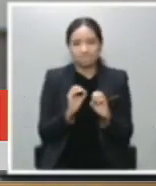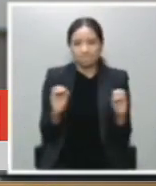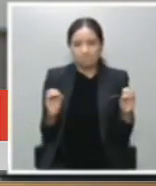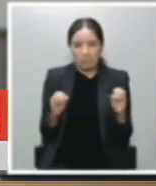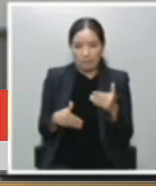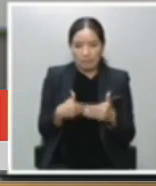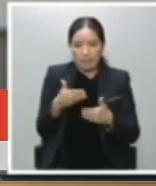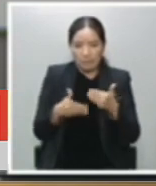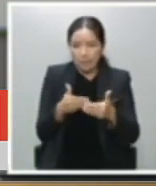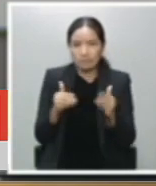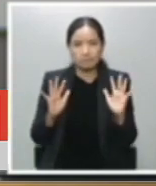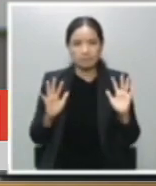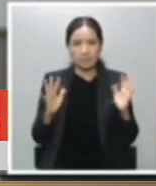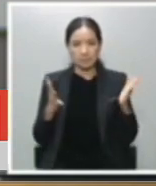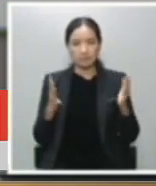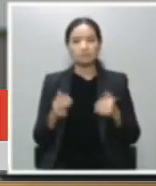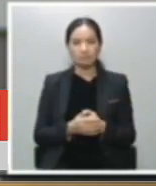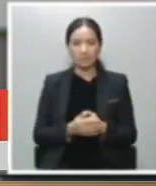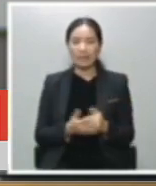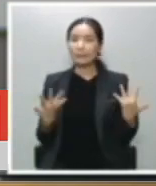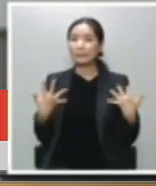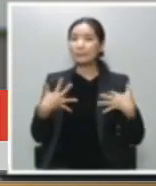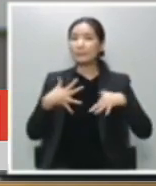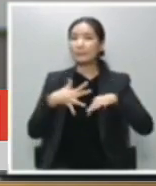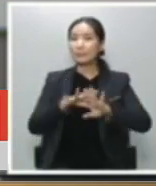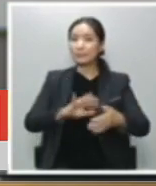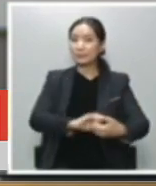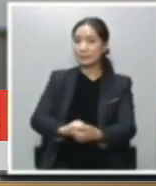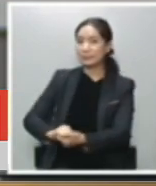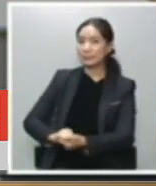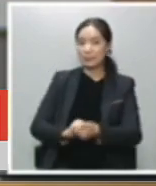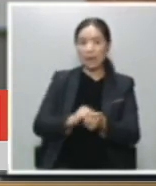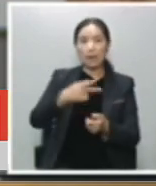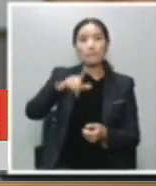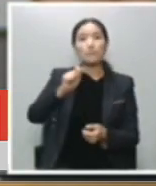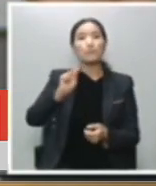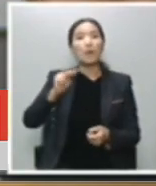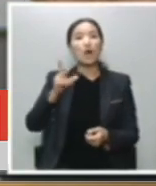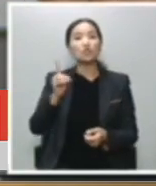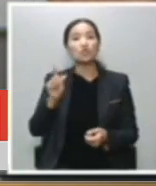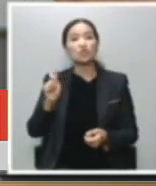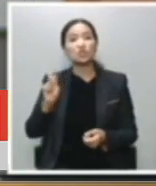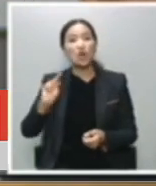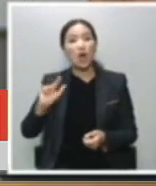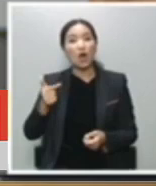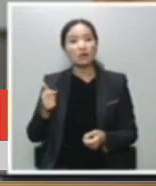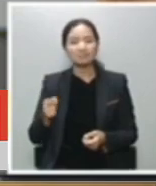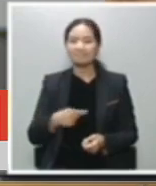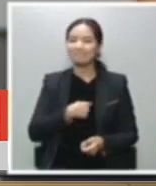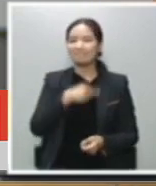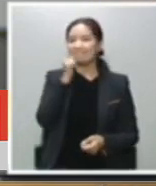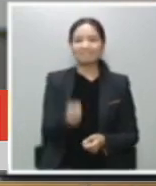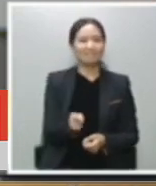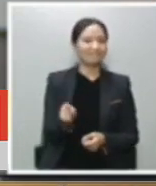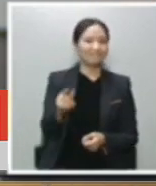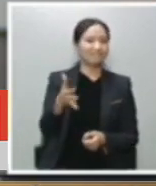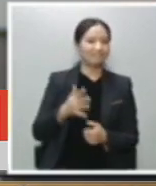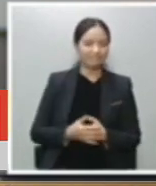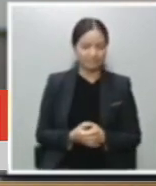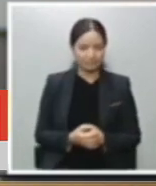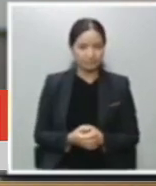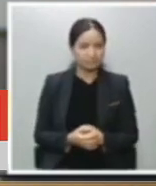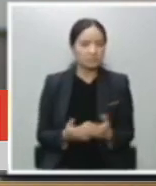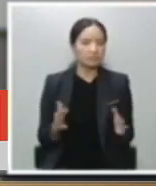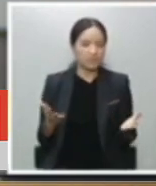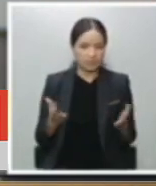ยการปรองดองไม่มีความจริงใจในการดำเนินการสร้างความปรองดองแต่อย่าง